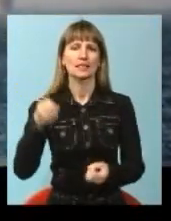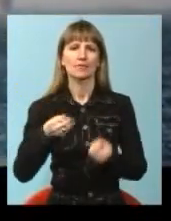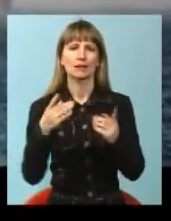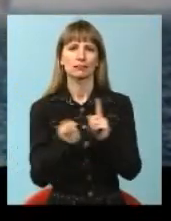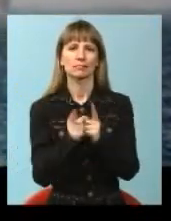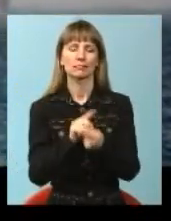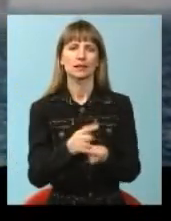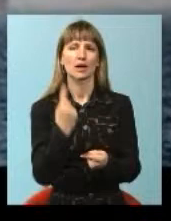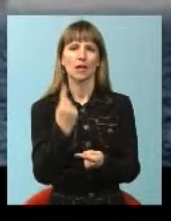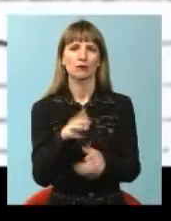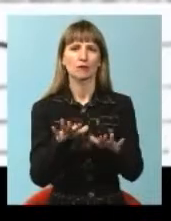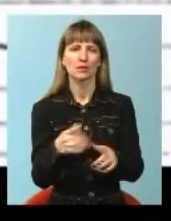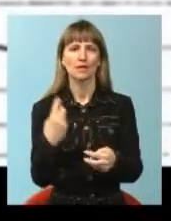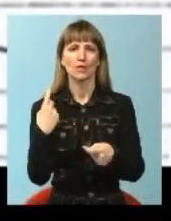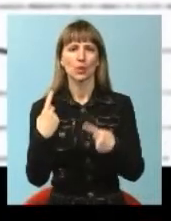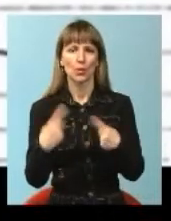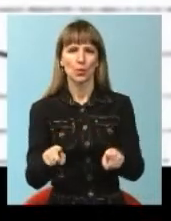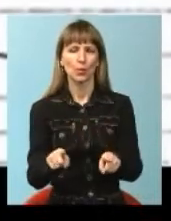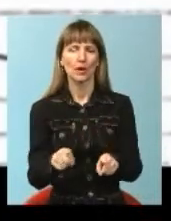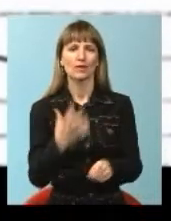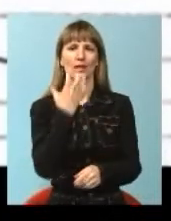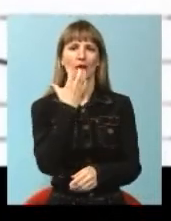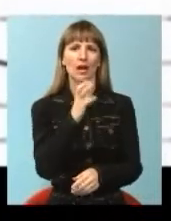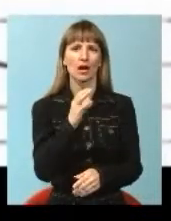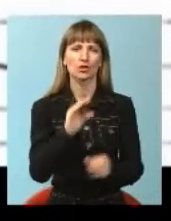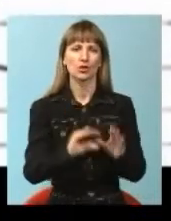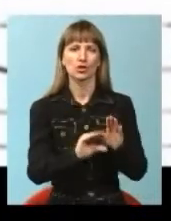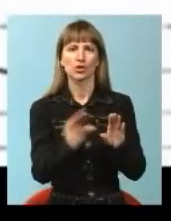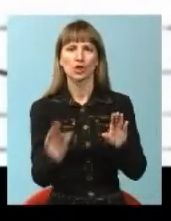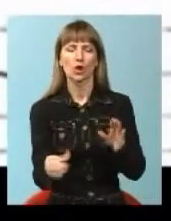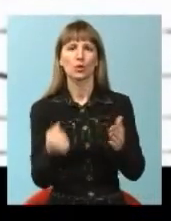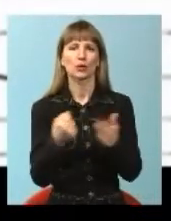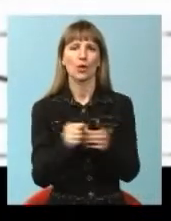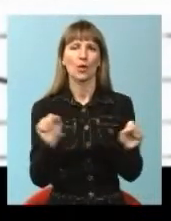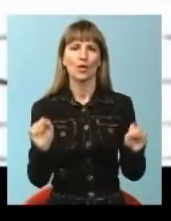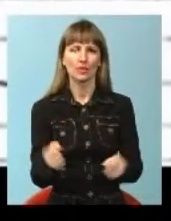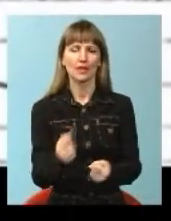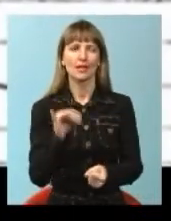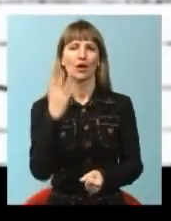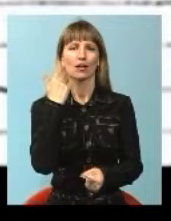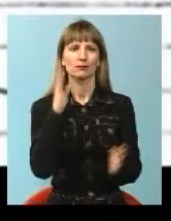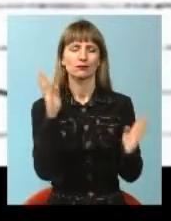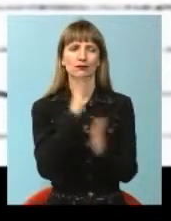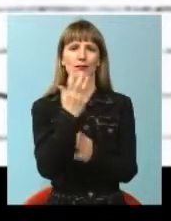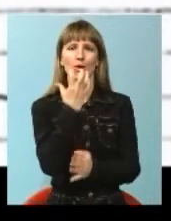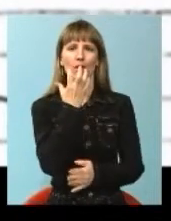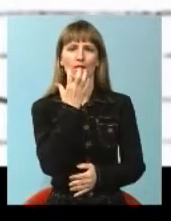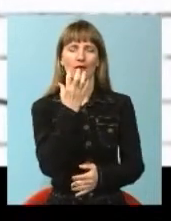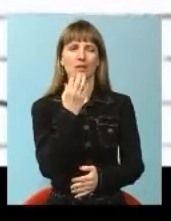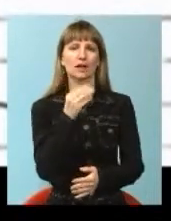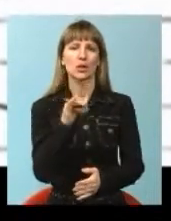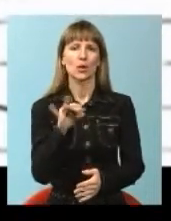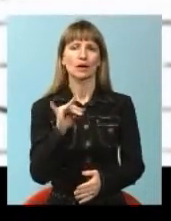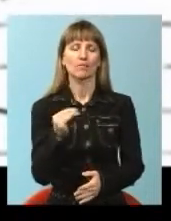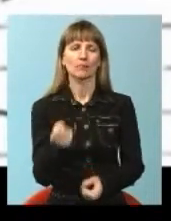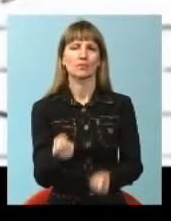переходить з одного середовища в інше, а саме від гарячого шару повітря до холоднішого. І коли повітря прогрівається, то й